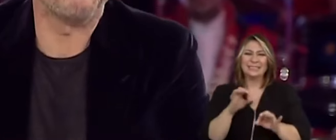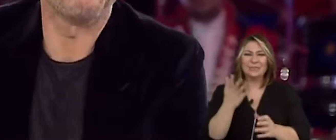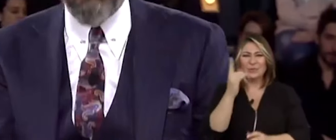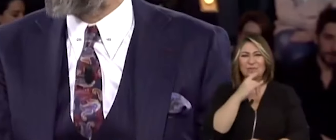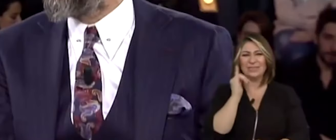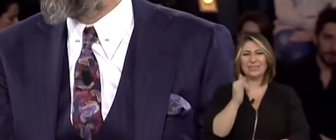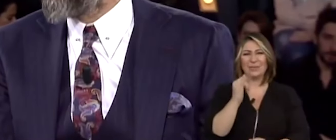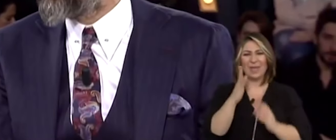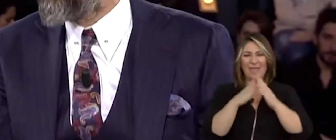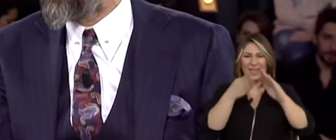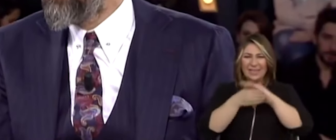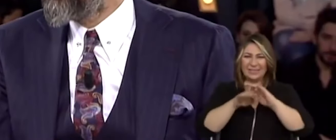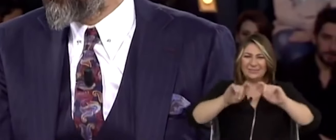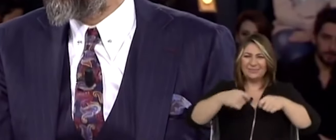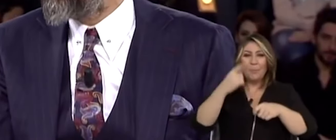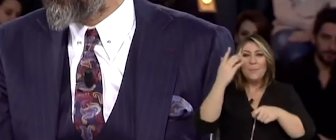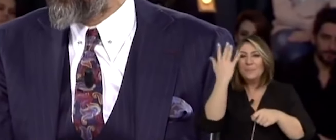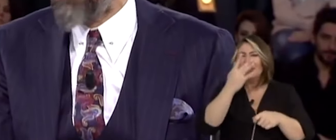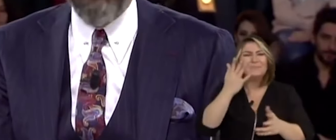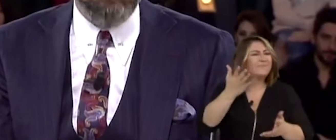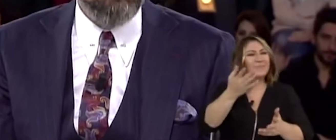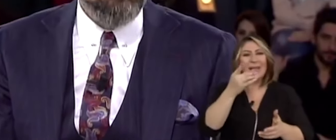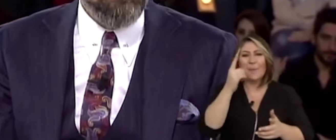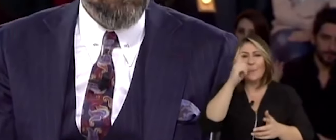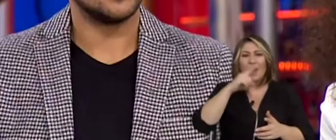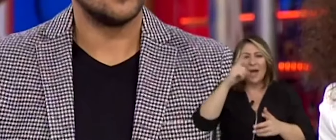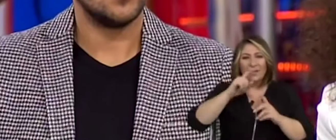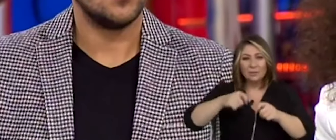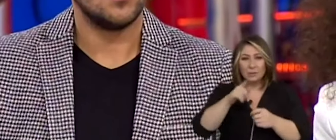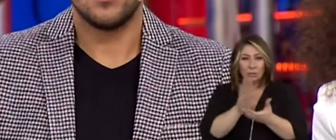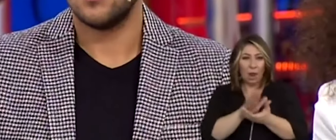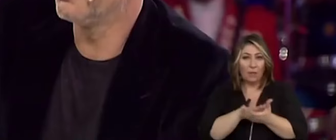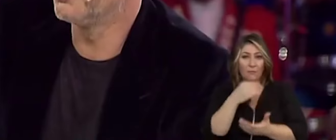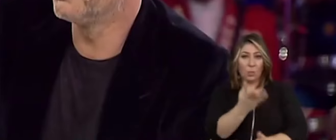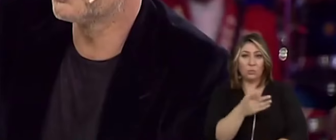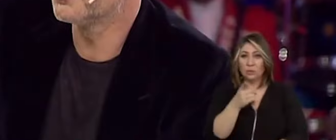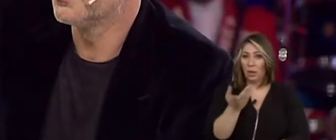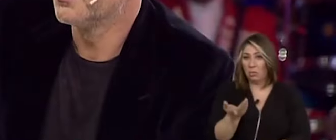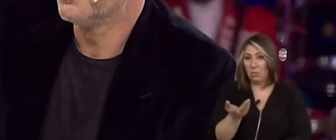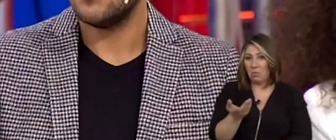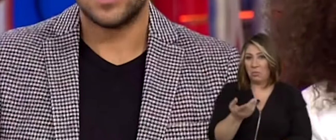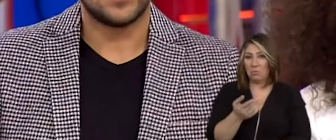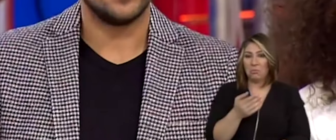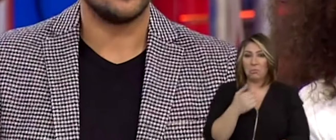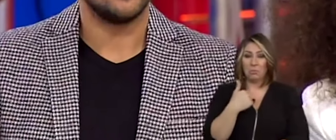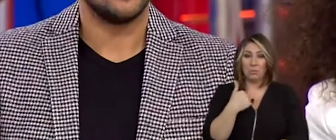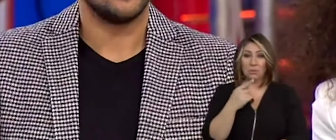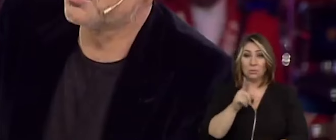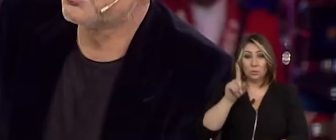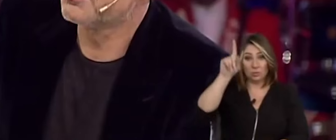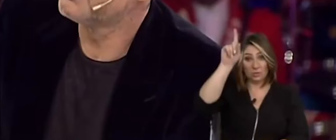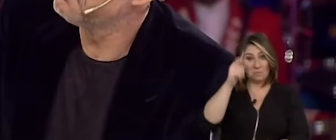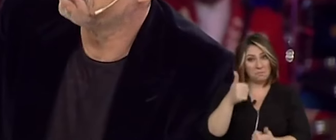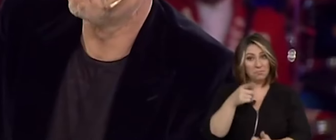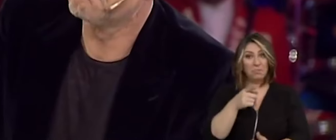çok çirkin bir şey. Bir eve gidip galoş giymek çok fena. Bana terlik veriyorlar. Size niye öyle? Sana terlik mi veriyorlar? Evet, sen terlik. Üst kata da